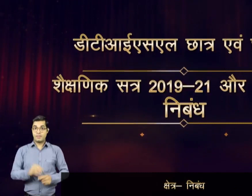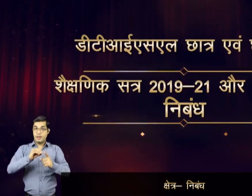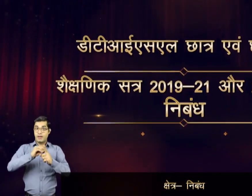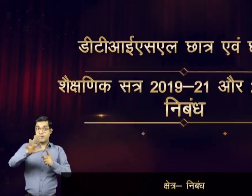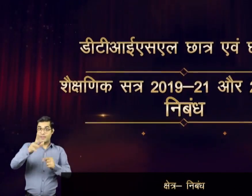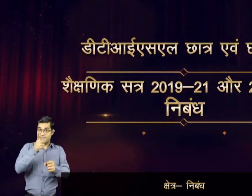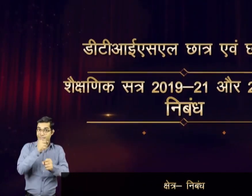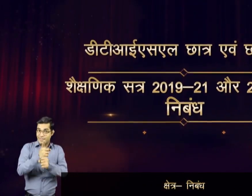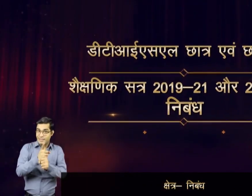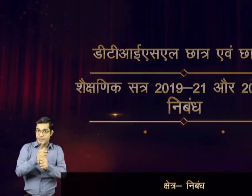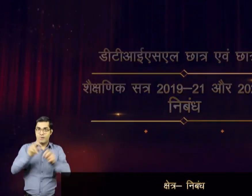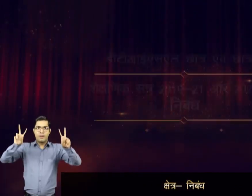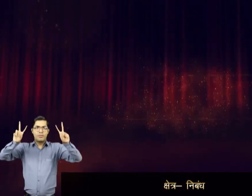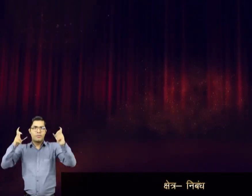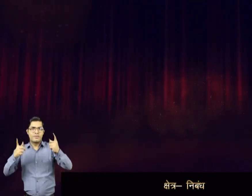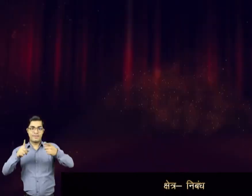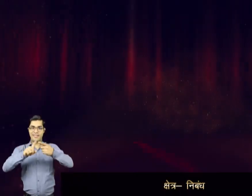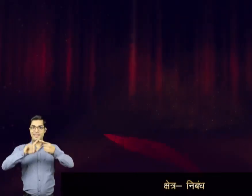क्षेत्र निबंध।